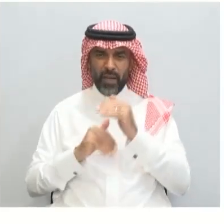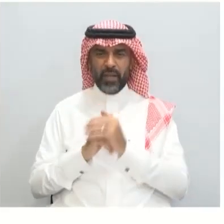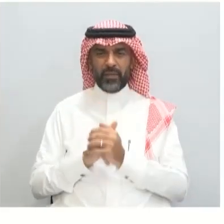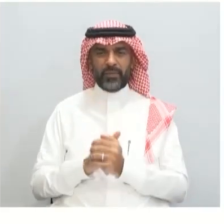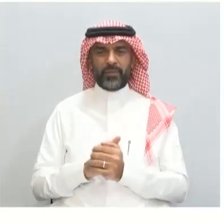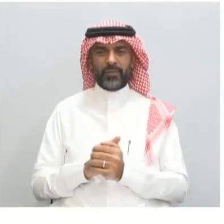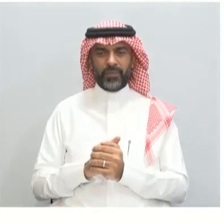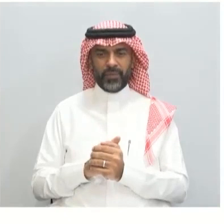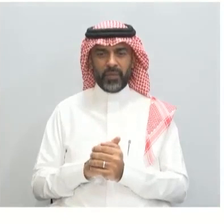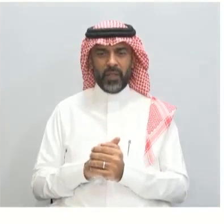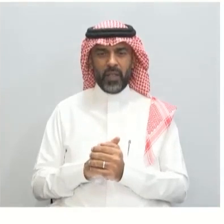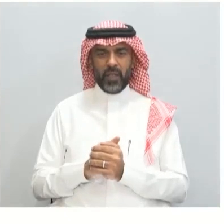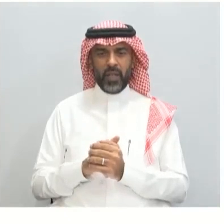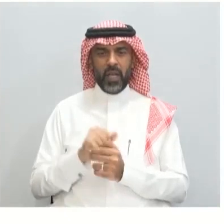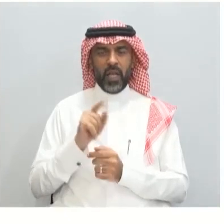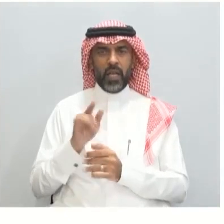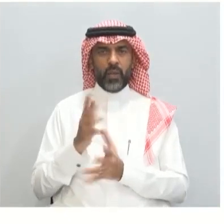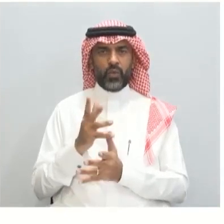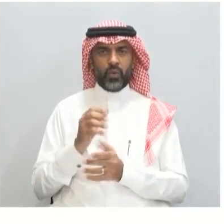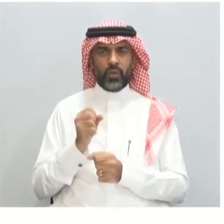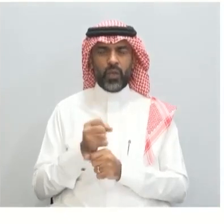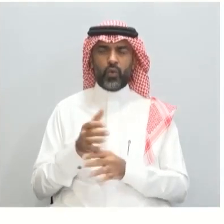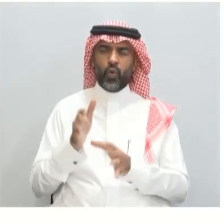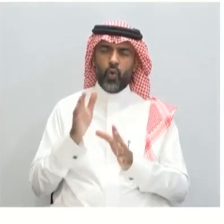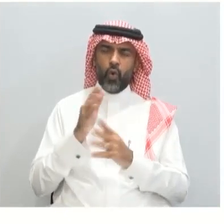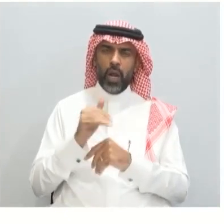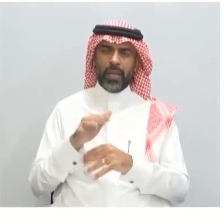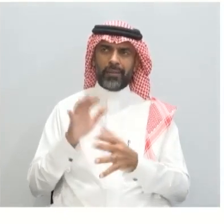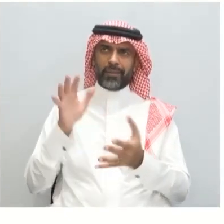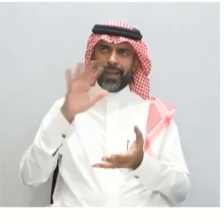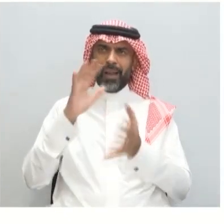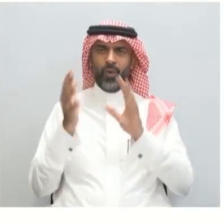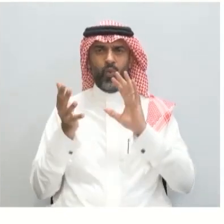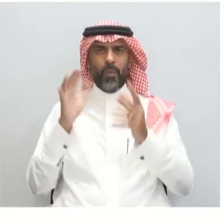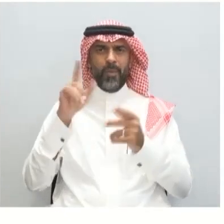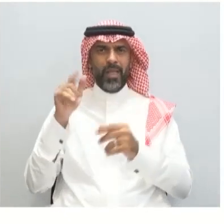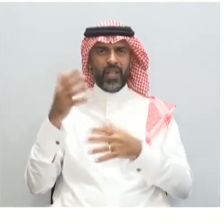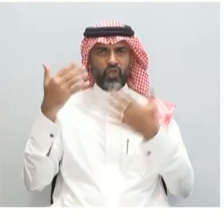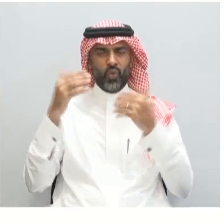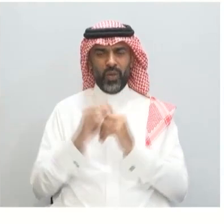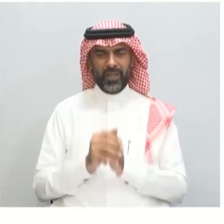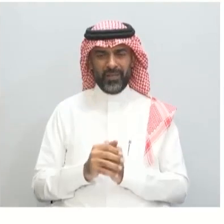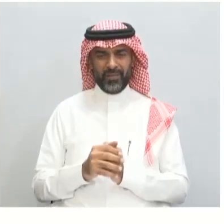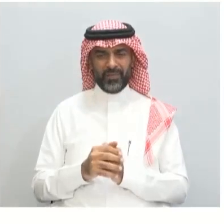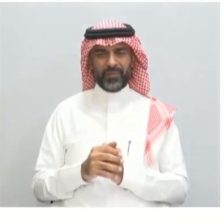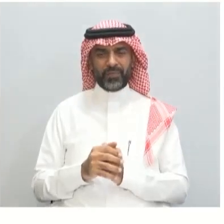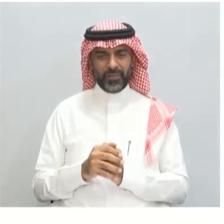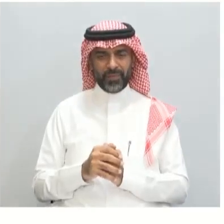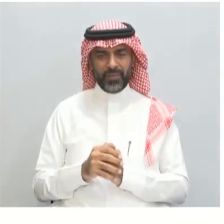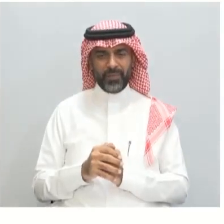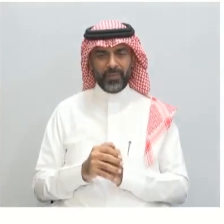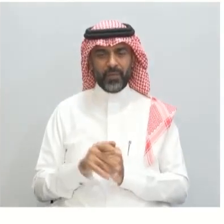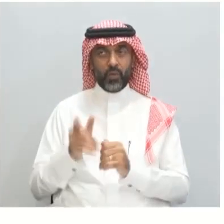احسنتم وهي التي تحدث فيها جميع التقلبات الجويه تحدث ومنها تعرفنا انه